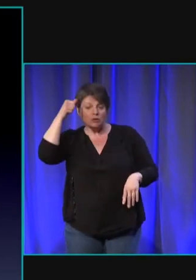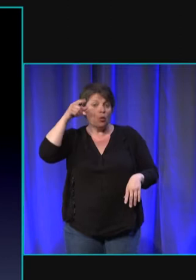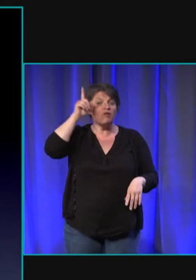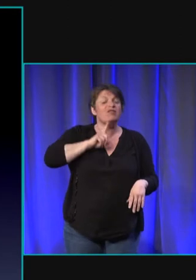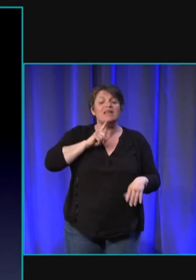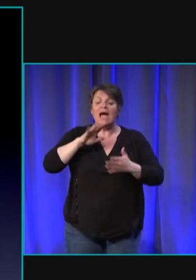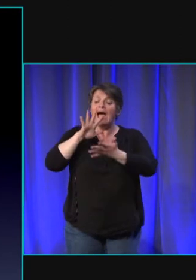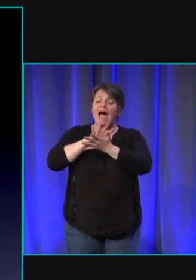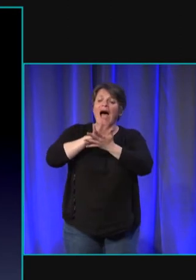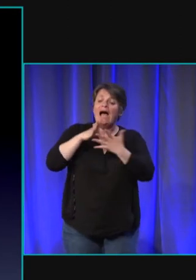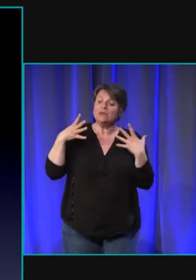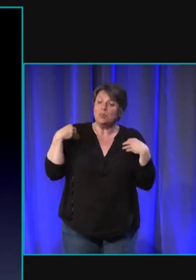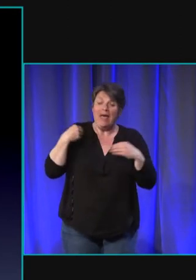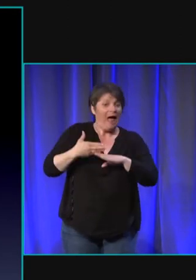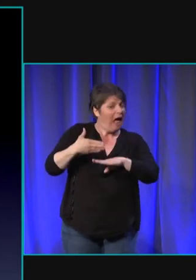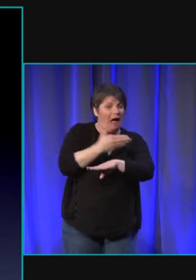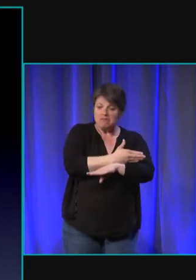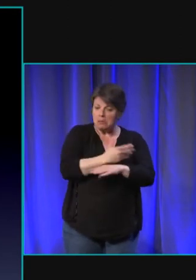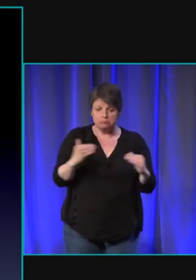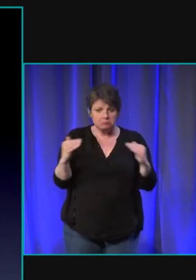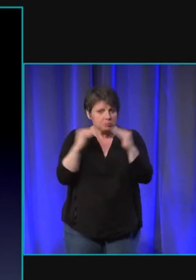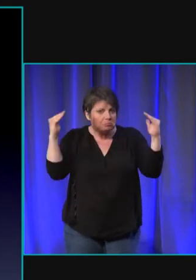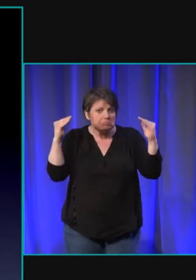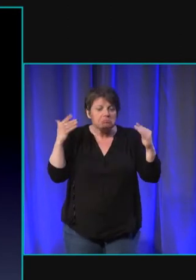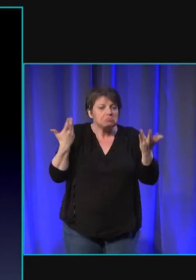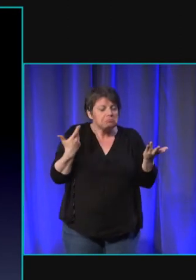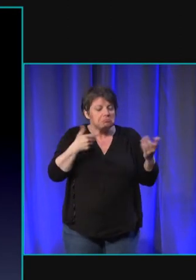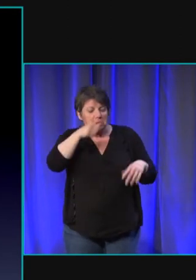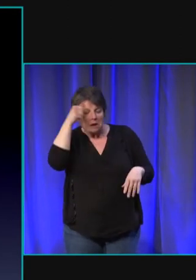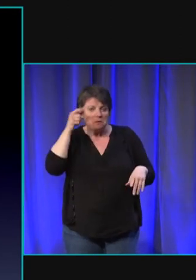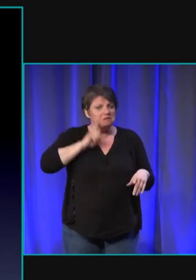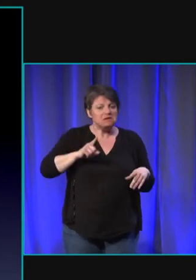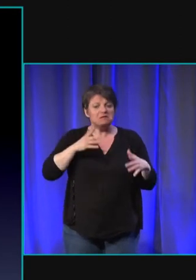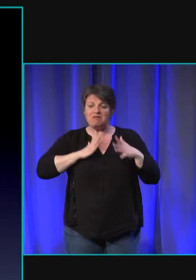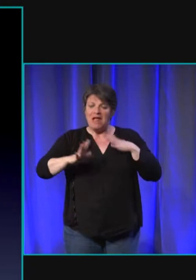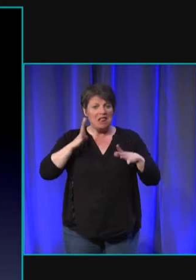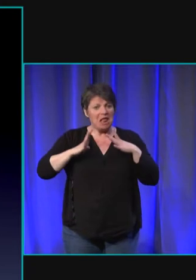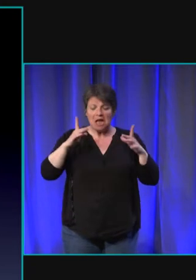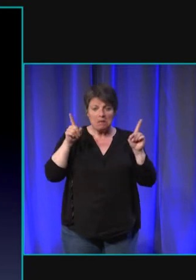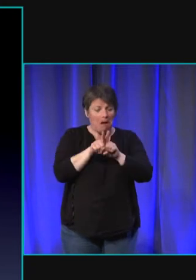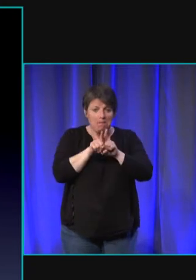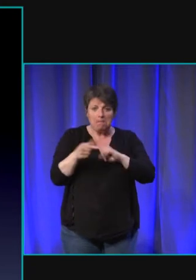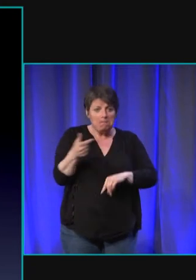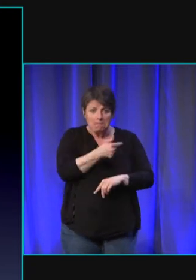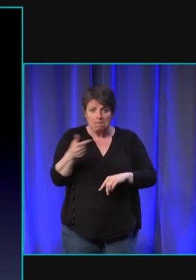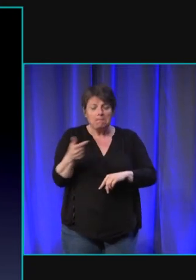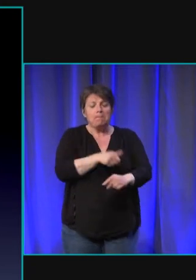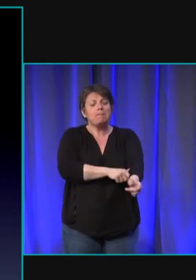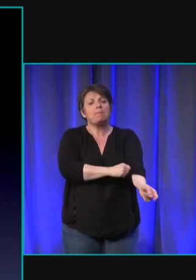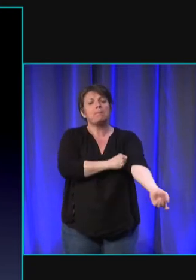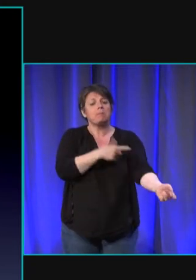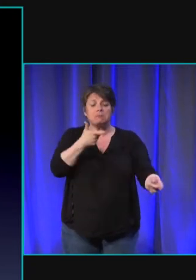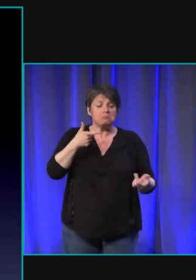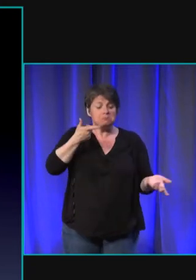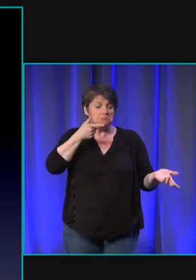deux. C'est-à-dire qu'une fille prépubère va autant se fatiguer qu'un garçon prépubère. Par contre, Vous voyez, les enfants, quel que soit